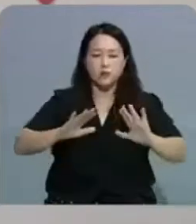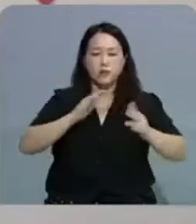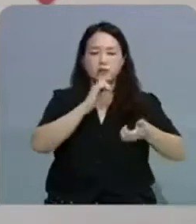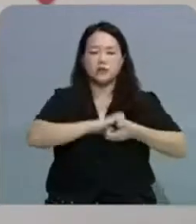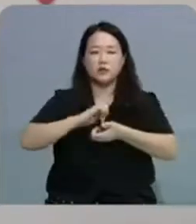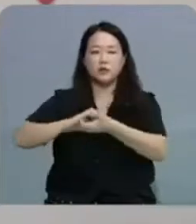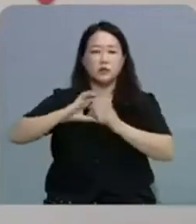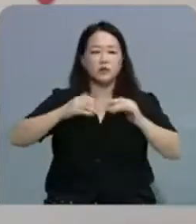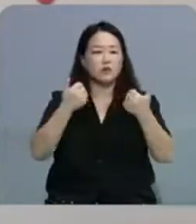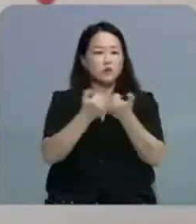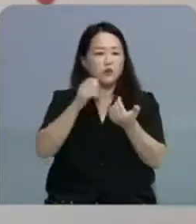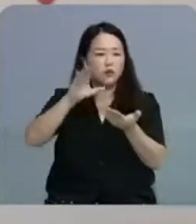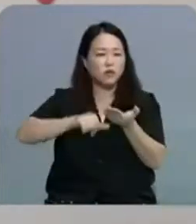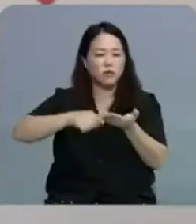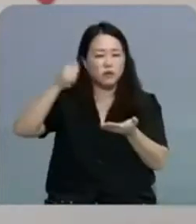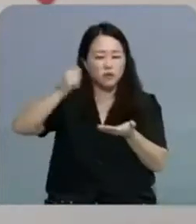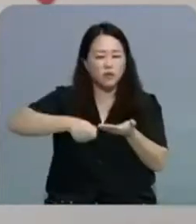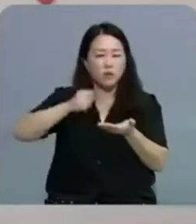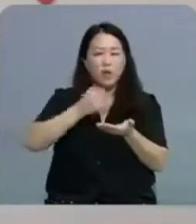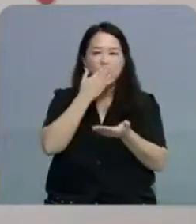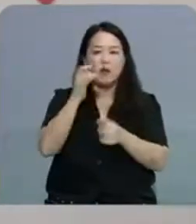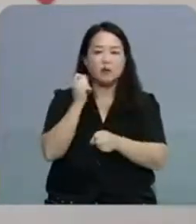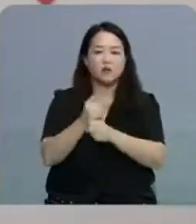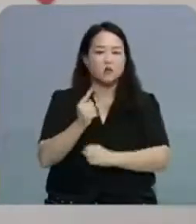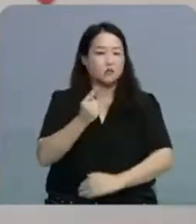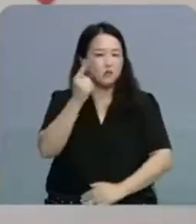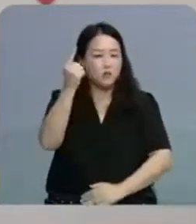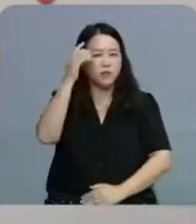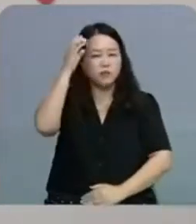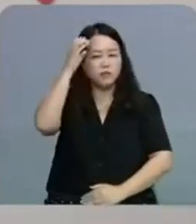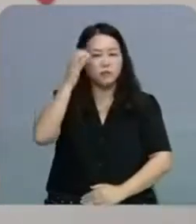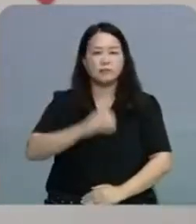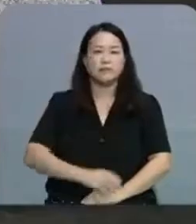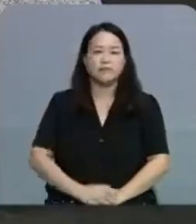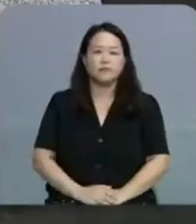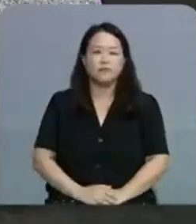가능성이 커 기대감이 높아지고 있습니다 이종한 기잡니다